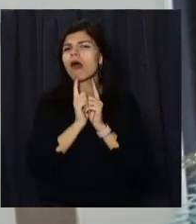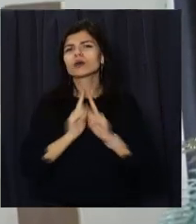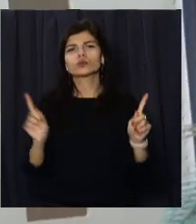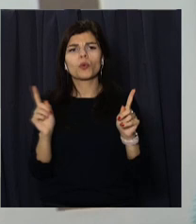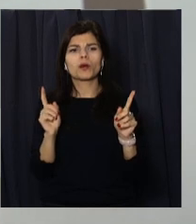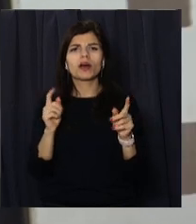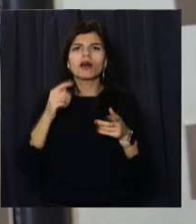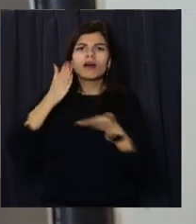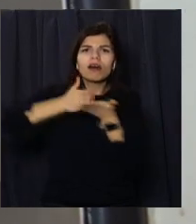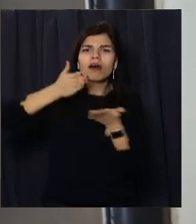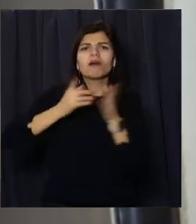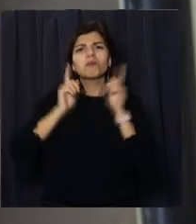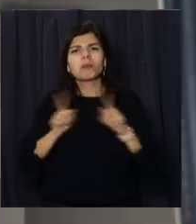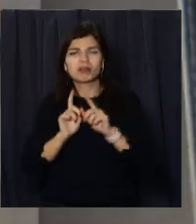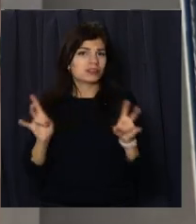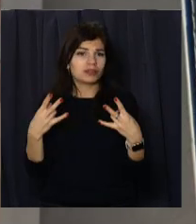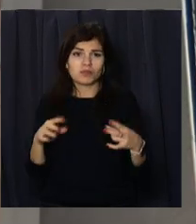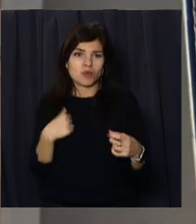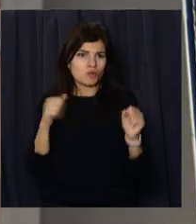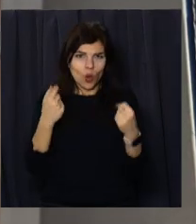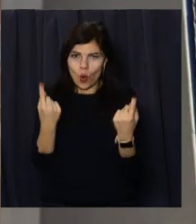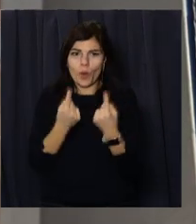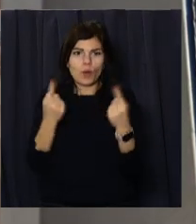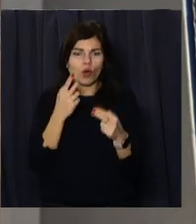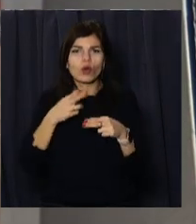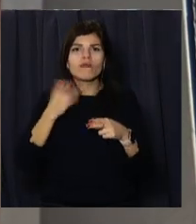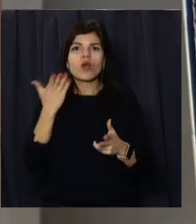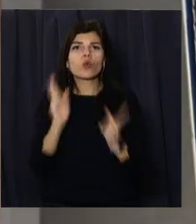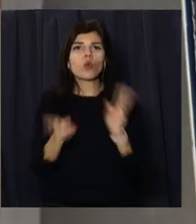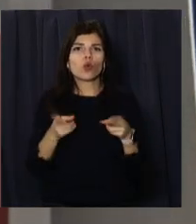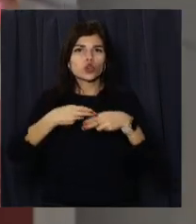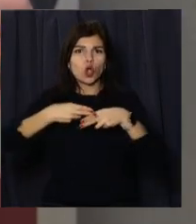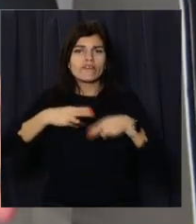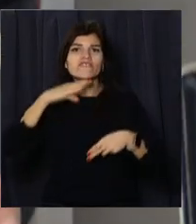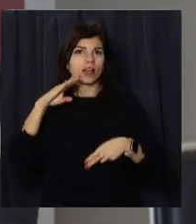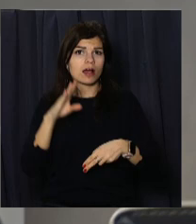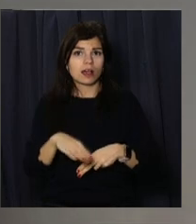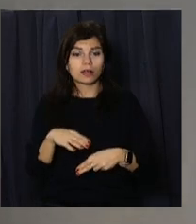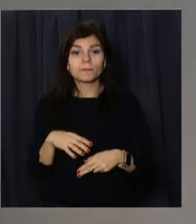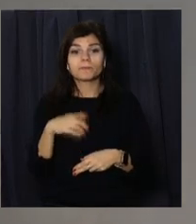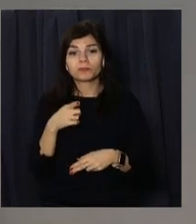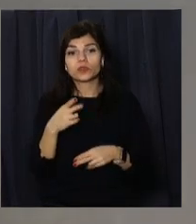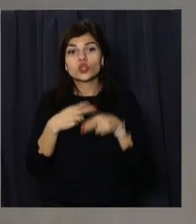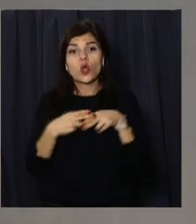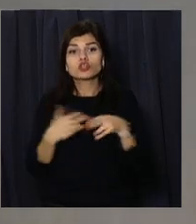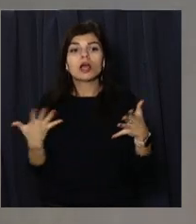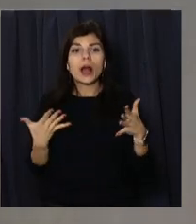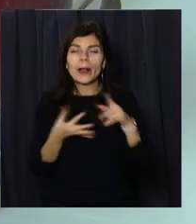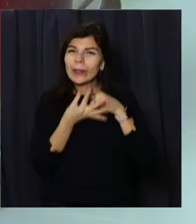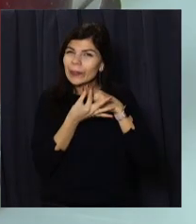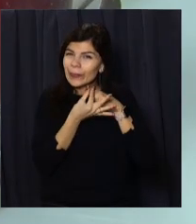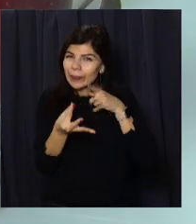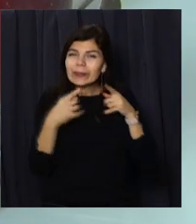который более тонкий, отвечает за тонкую нарезку для того, чтобы сделать что-то фигурно. Обыкновенным ножом мы режем плотные фрукты,